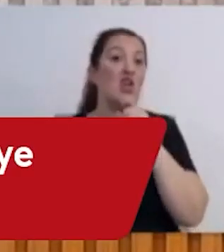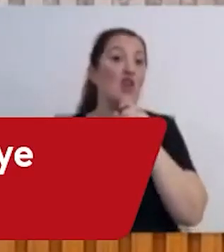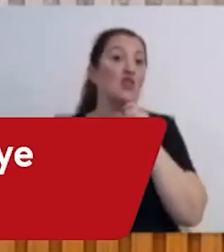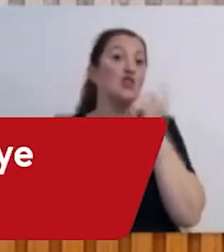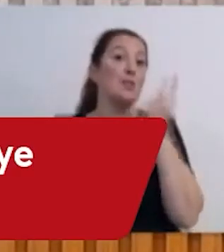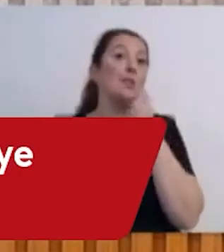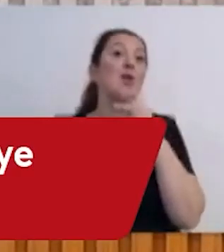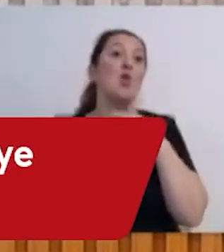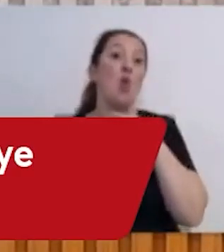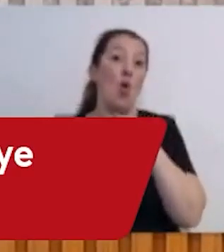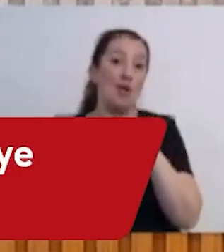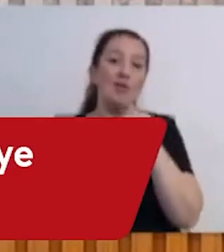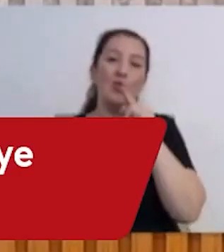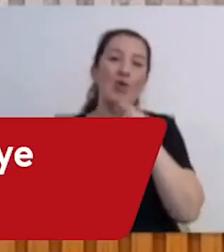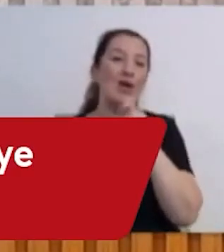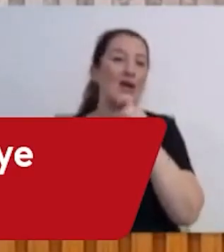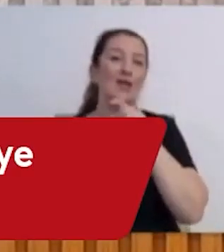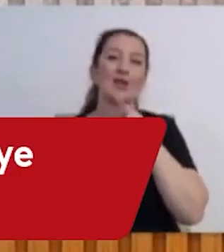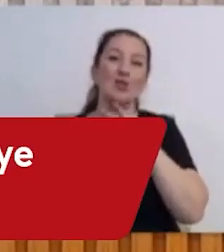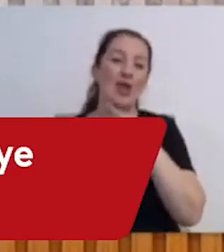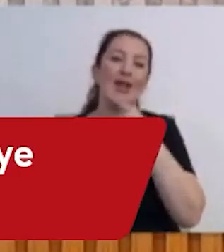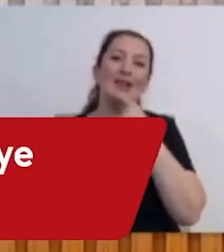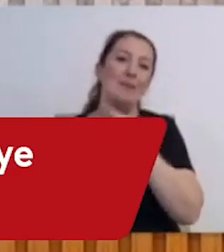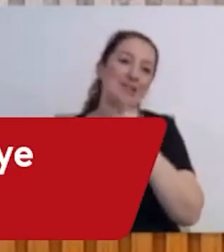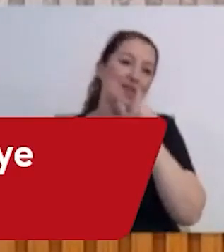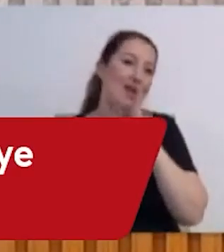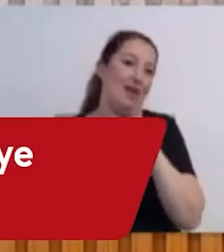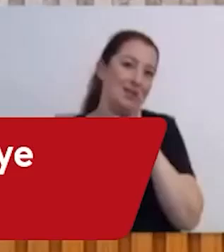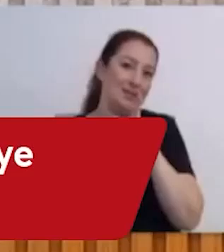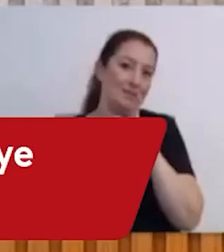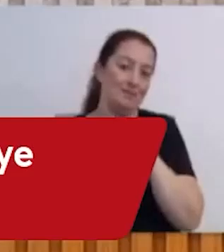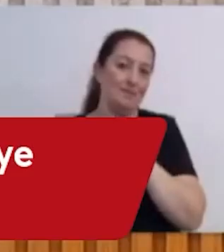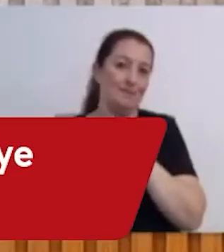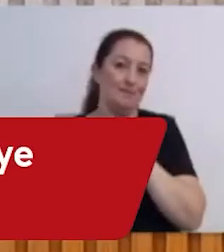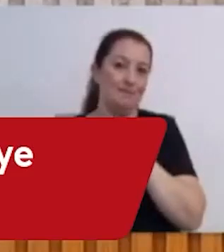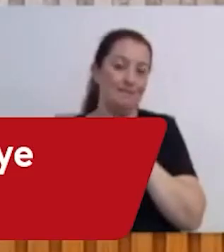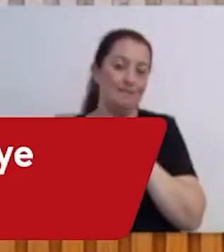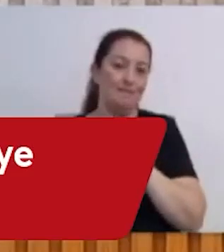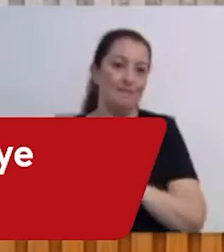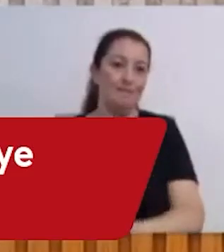bir yoldayız, bu yanlış yol demesi gerekli.